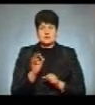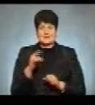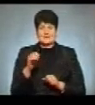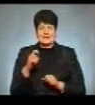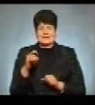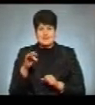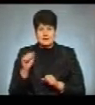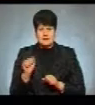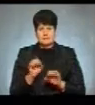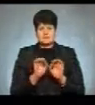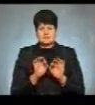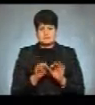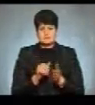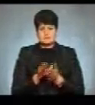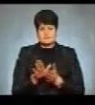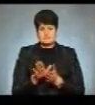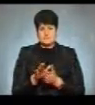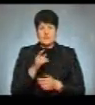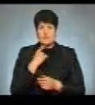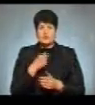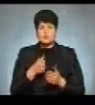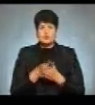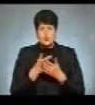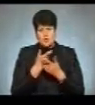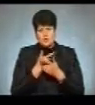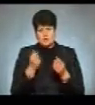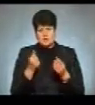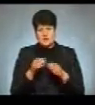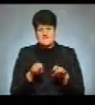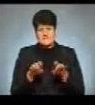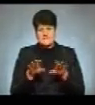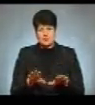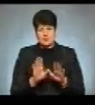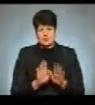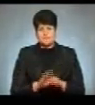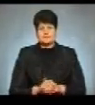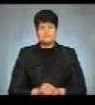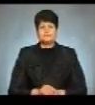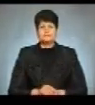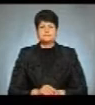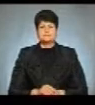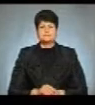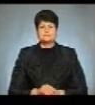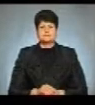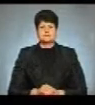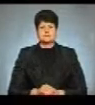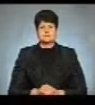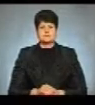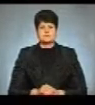Нужда від коментарів відмовляється. Каже, до оголошення вироку. Любов Гадомська, Василь Панчук,